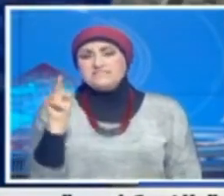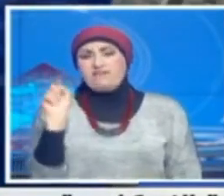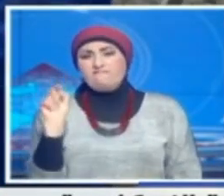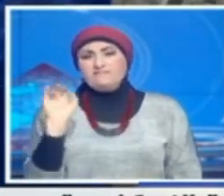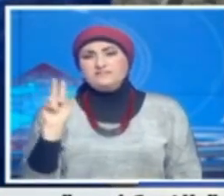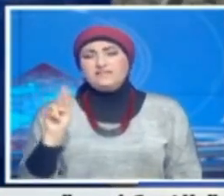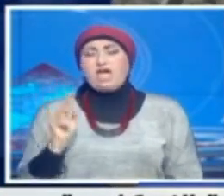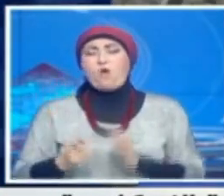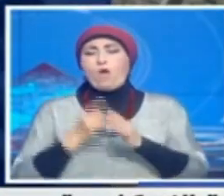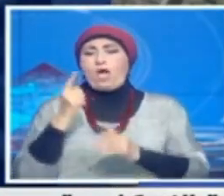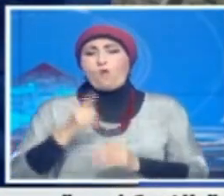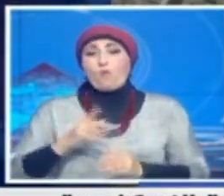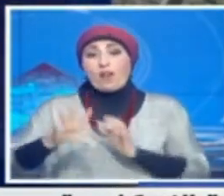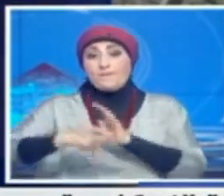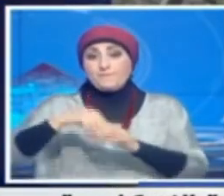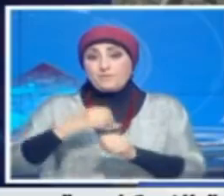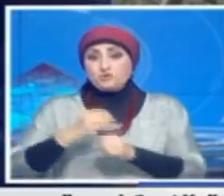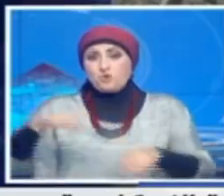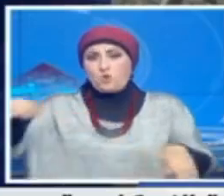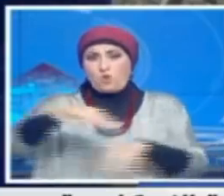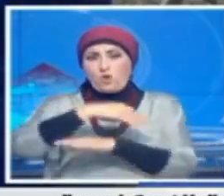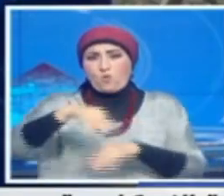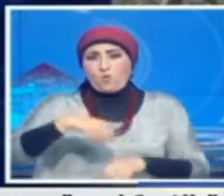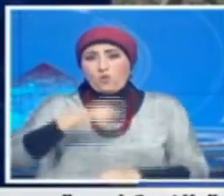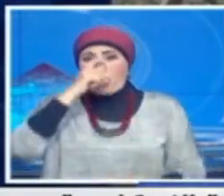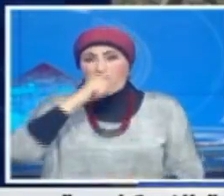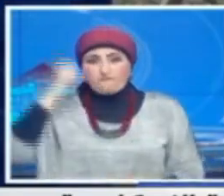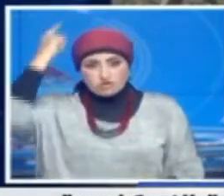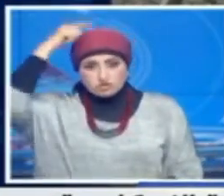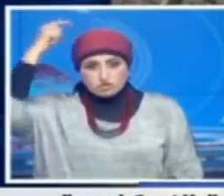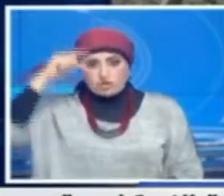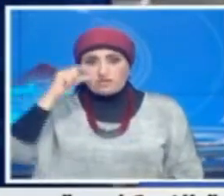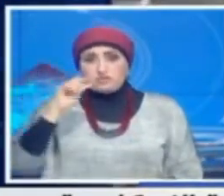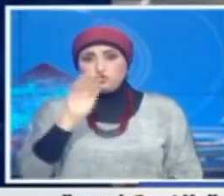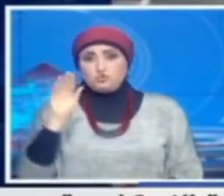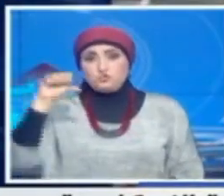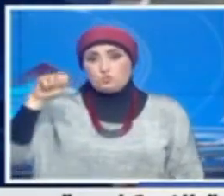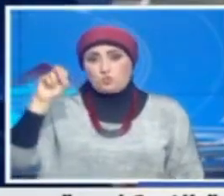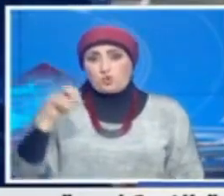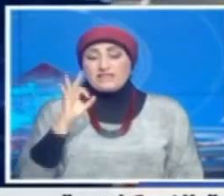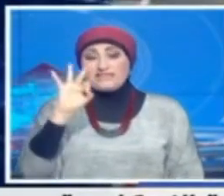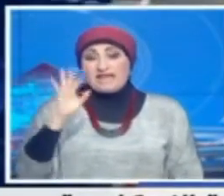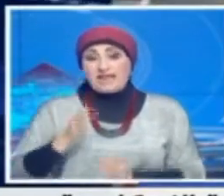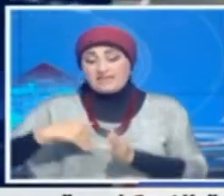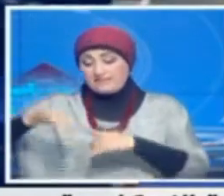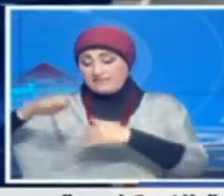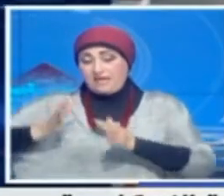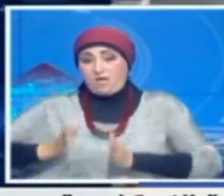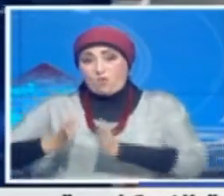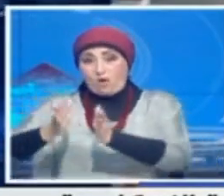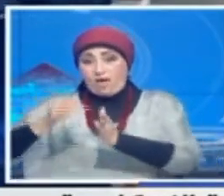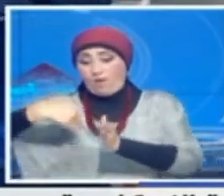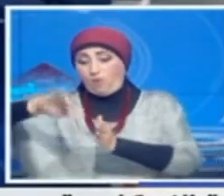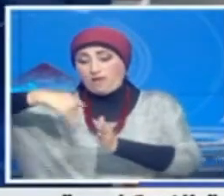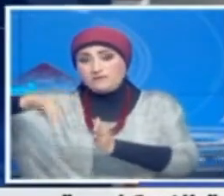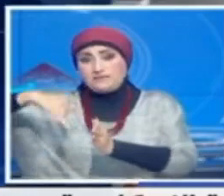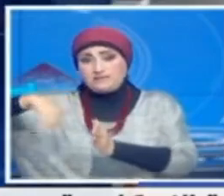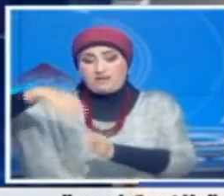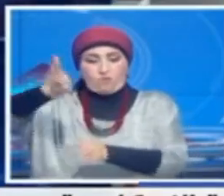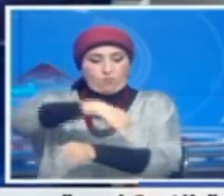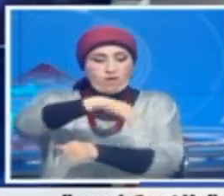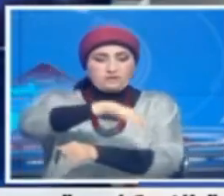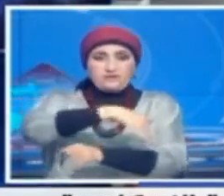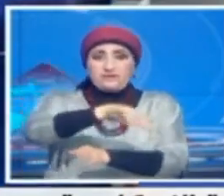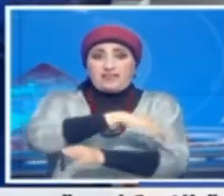الأولى من مشروع إنشاء المحور المزدوج كفر الشيخ دسوق بواقع 3 حارات لكل اتجاه. ووجه الوزير